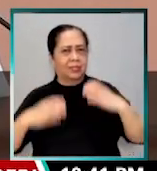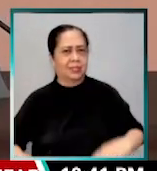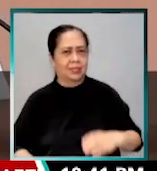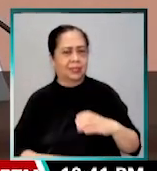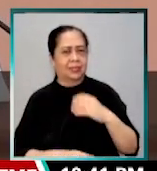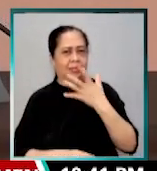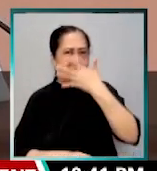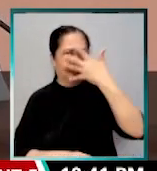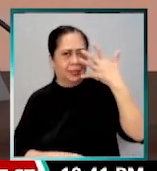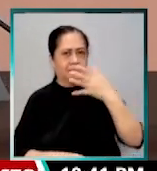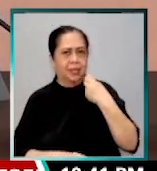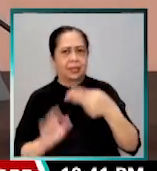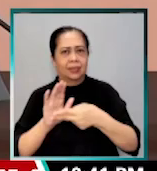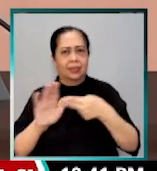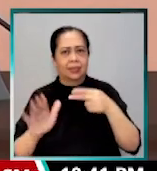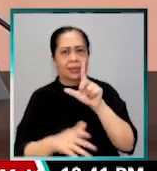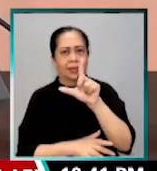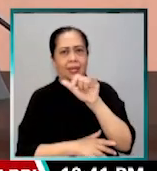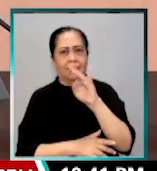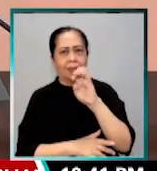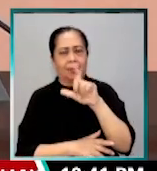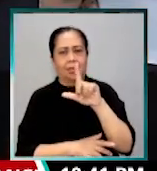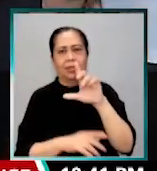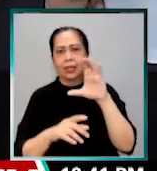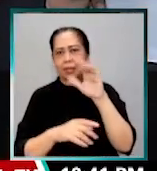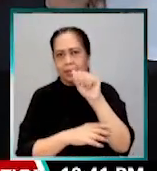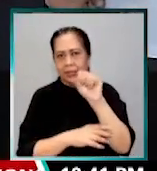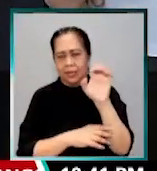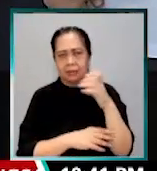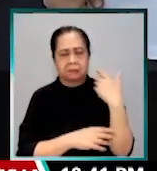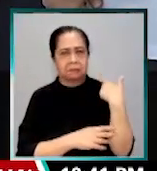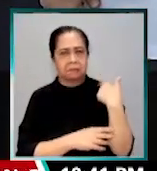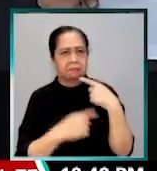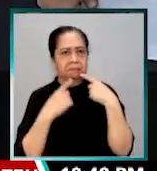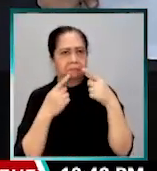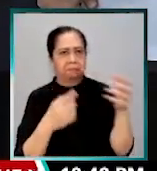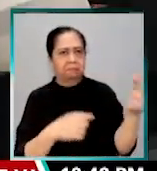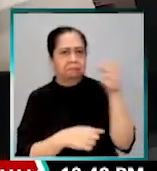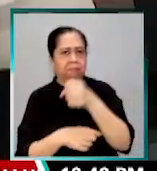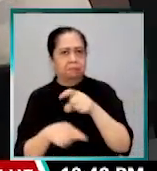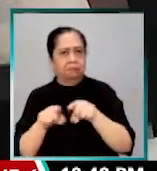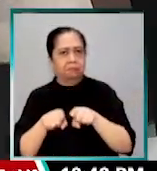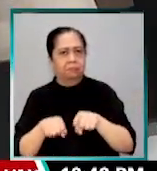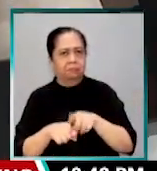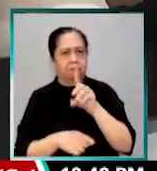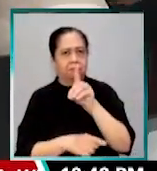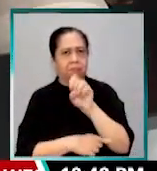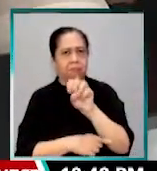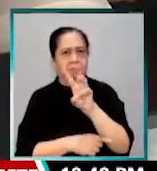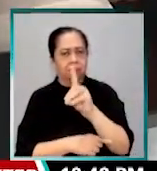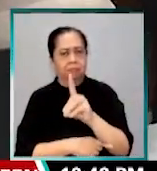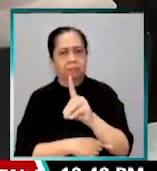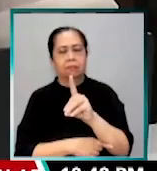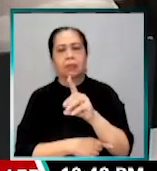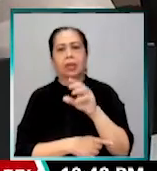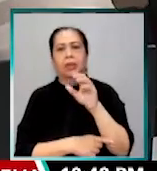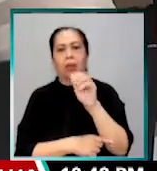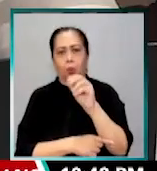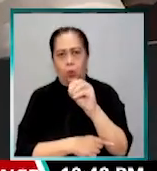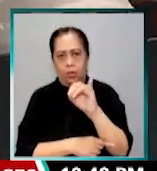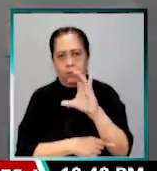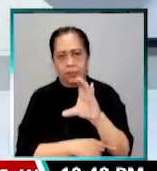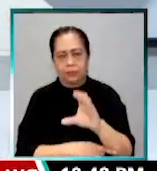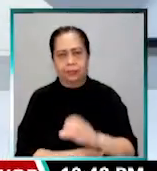libel case. Wala pang payag si Tulfo kaugnay ng appointment ni Punay bilang DSWD OIC.